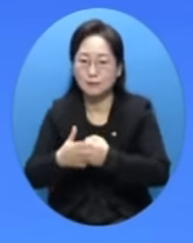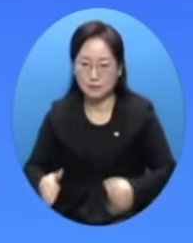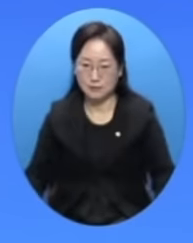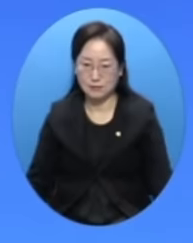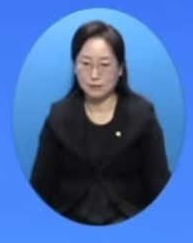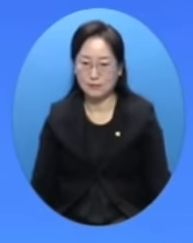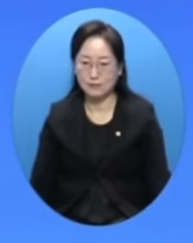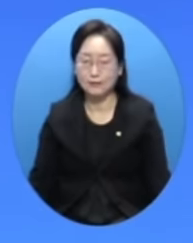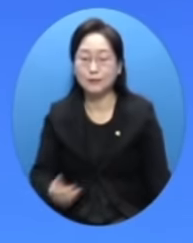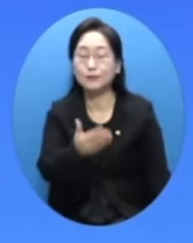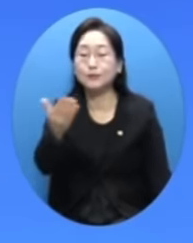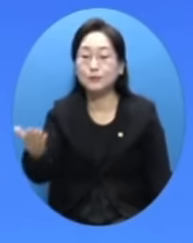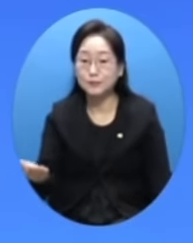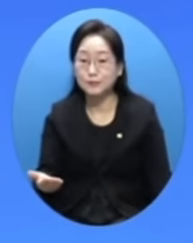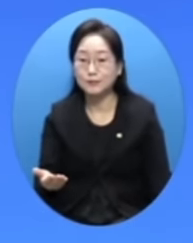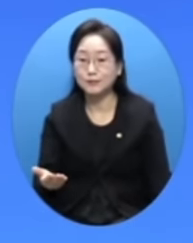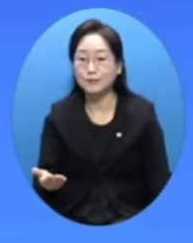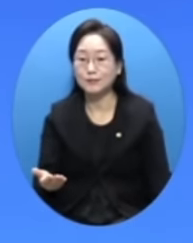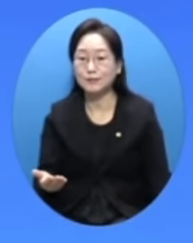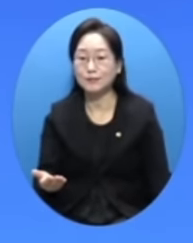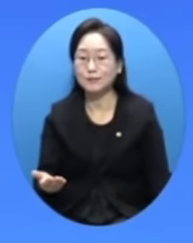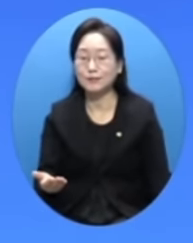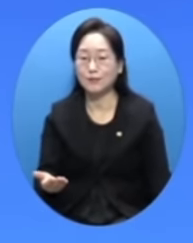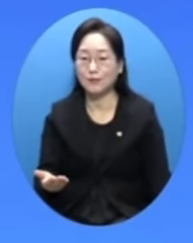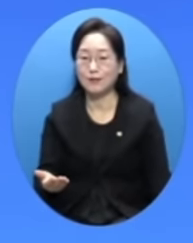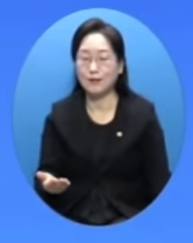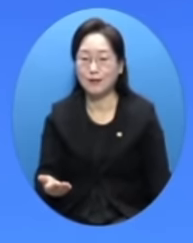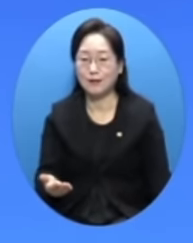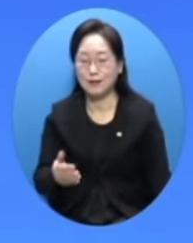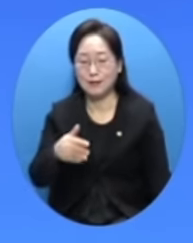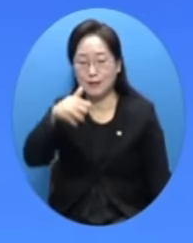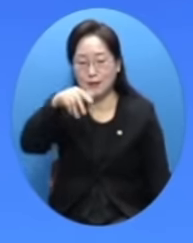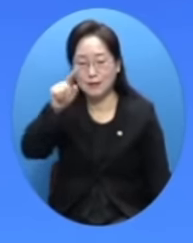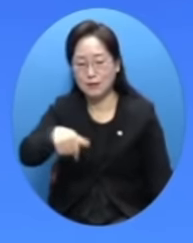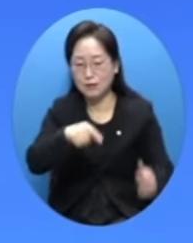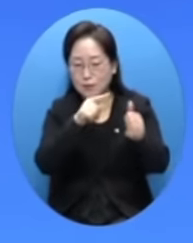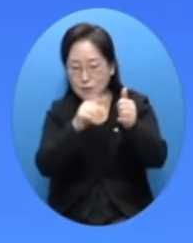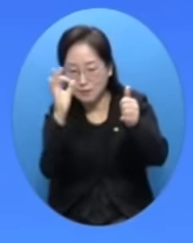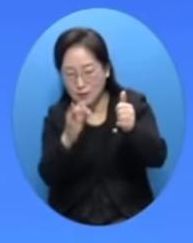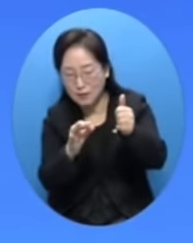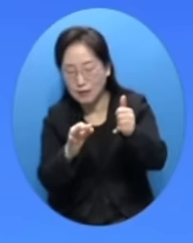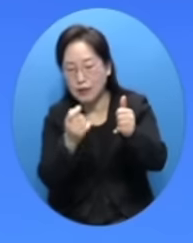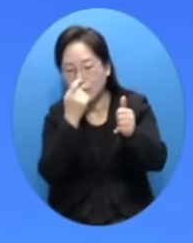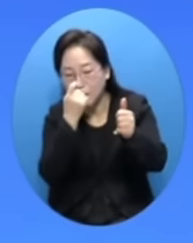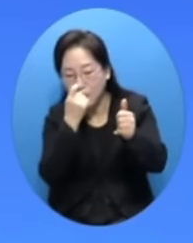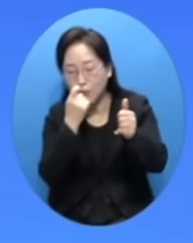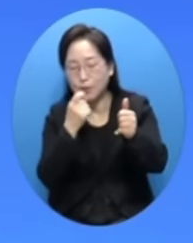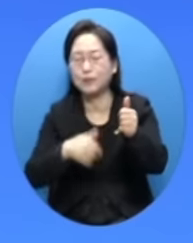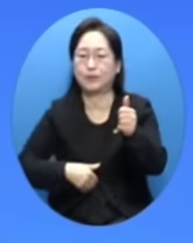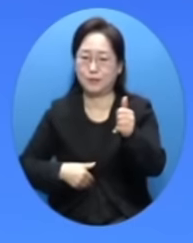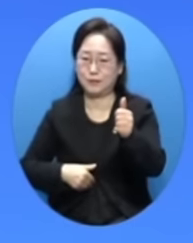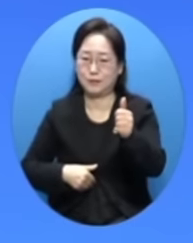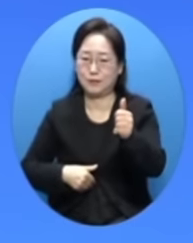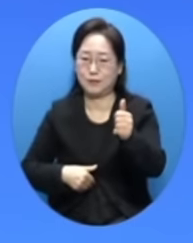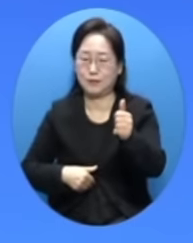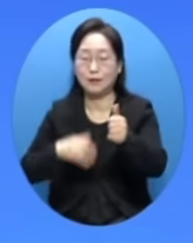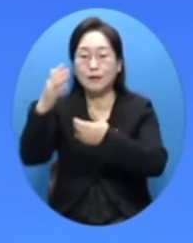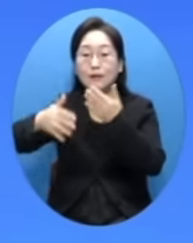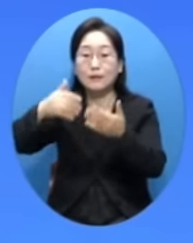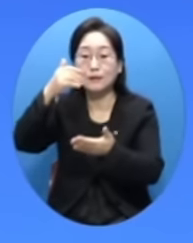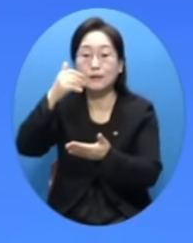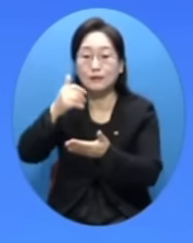그래서 우리는이 척을 통해서 물질을 쓰는 지혜를 야 됩니다 우리가 하나님